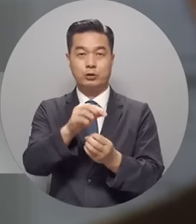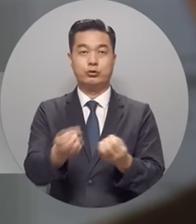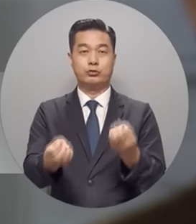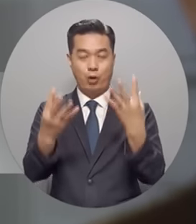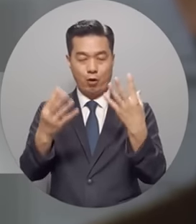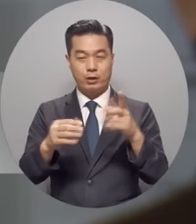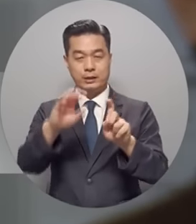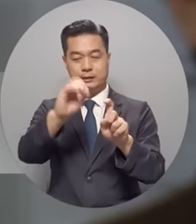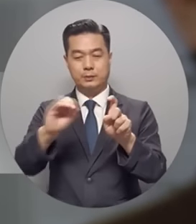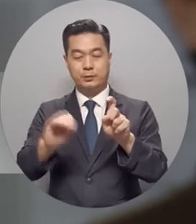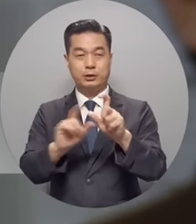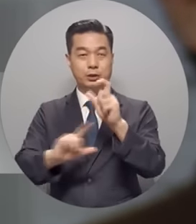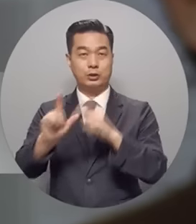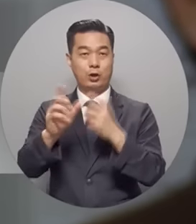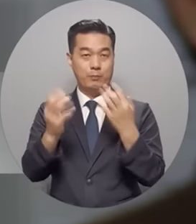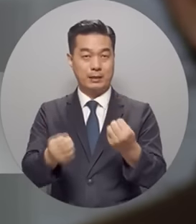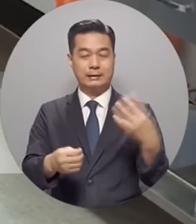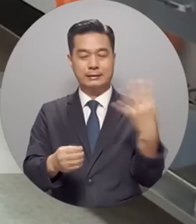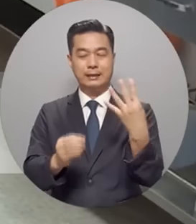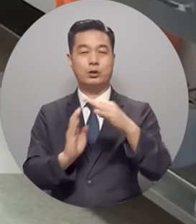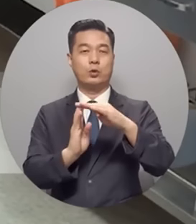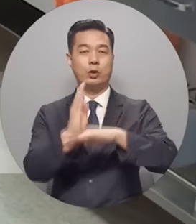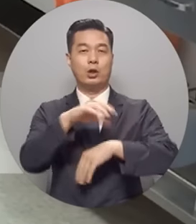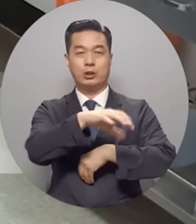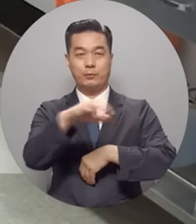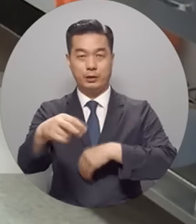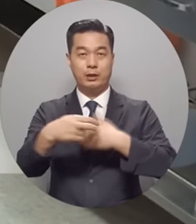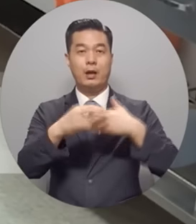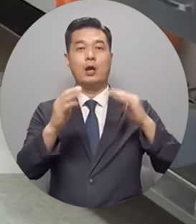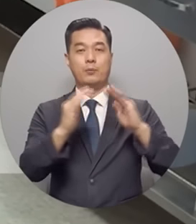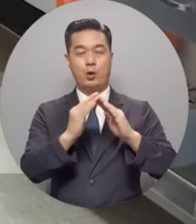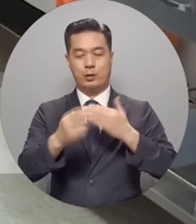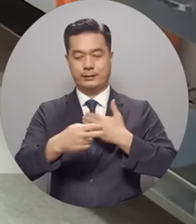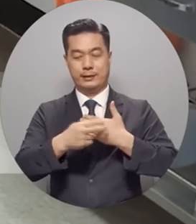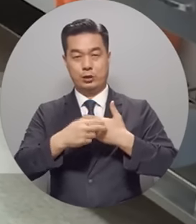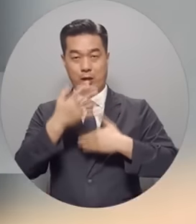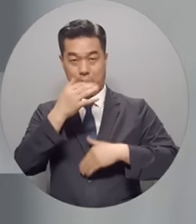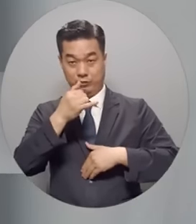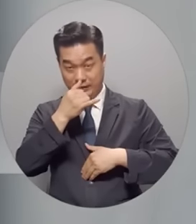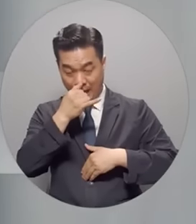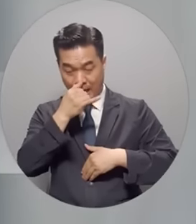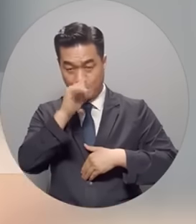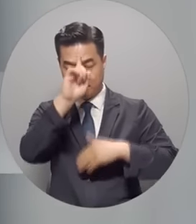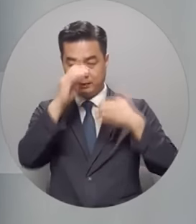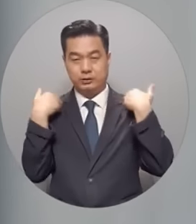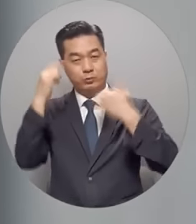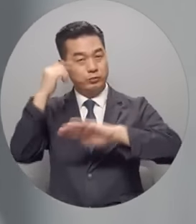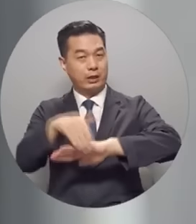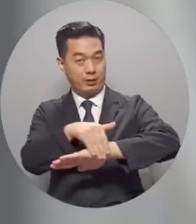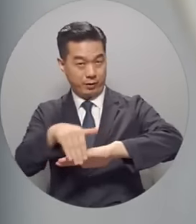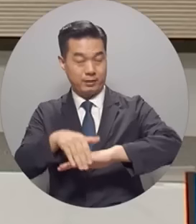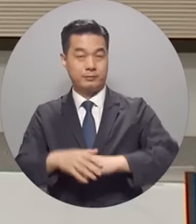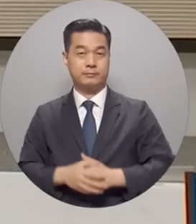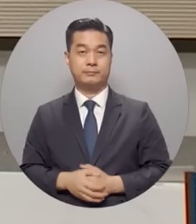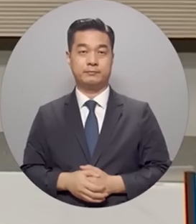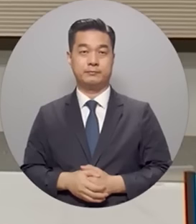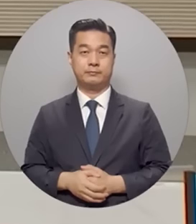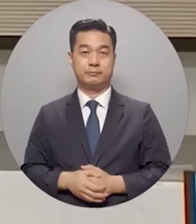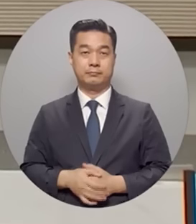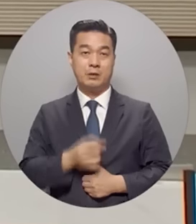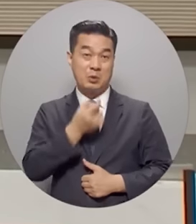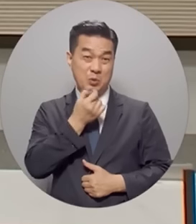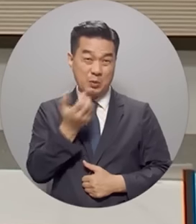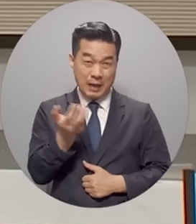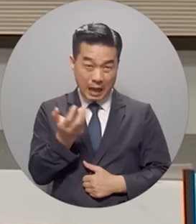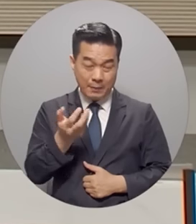추는 은 4곳 넘는 병의원이 진료를 보도록 하겠다는게 정부의 계획입니다 경증 환자들이